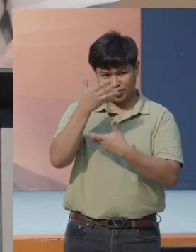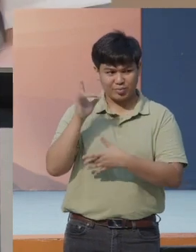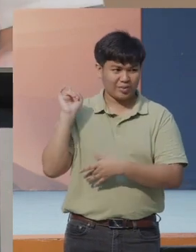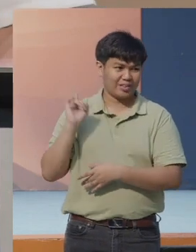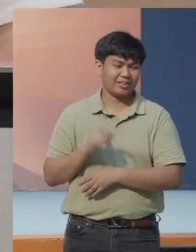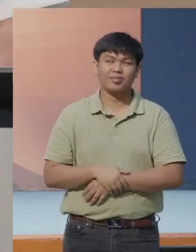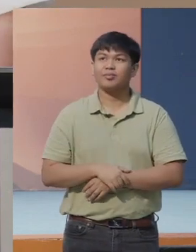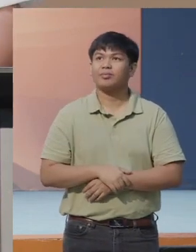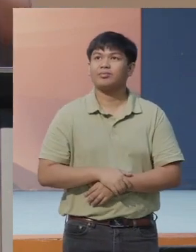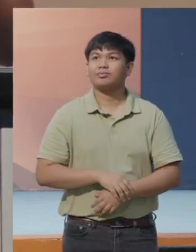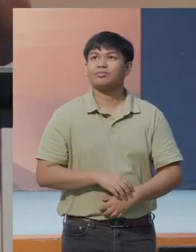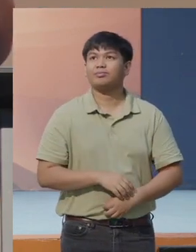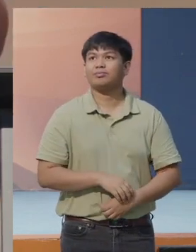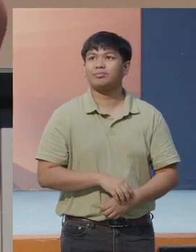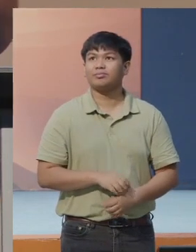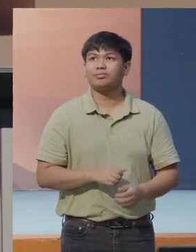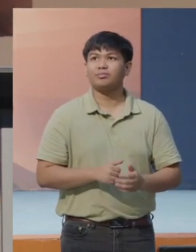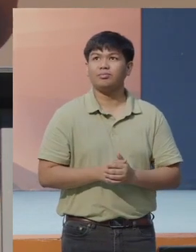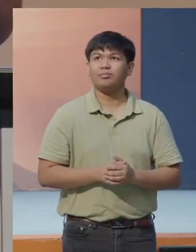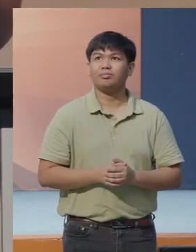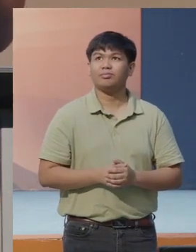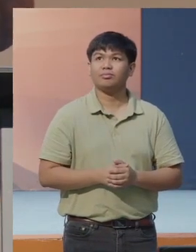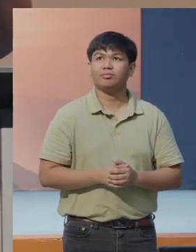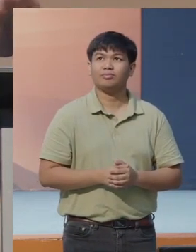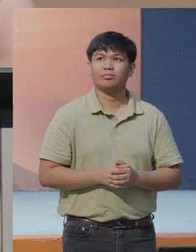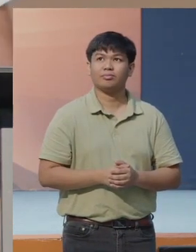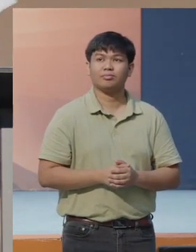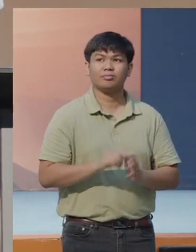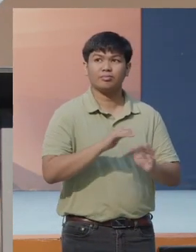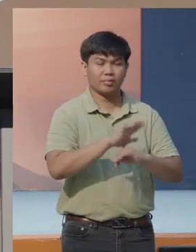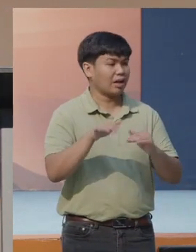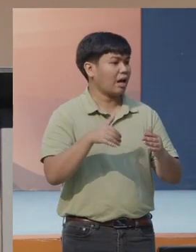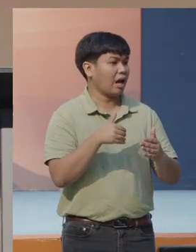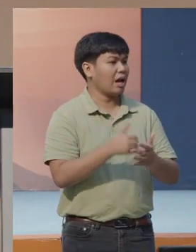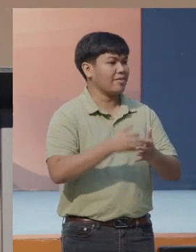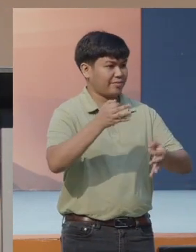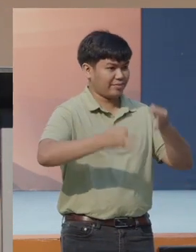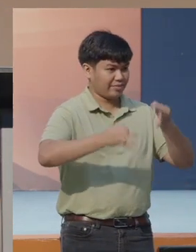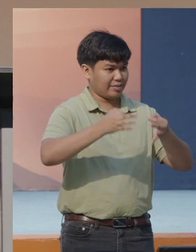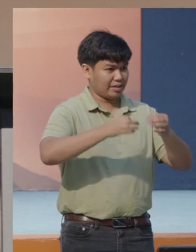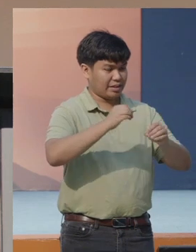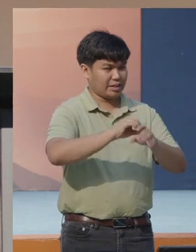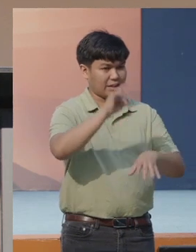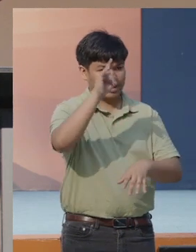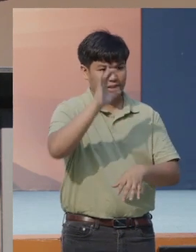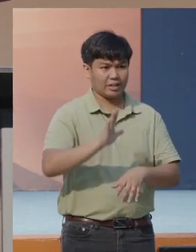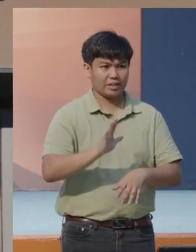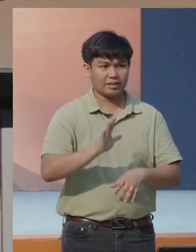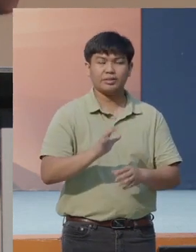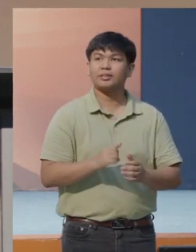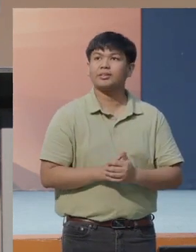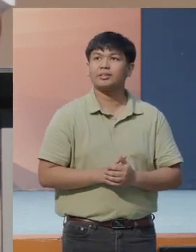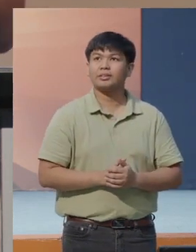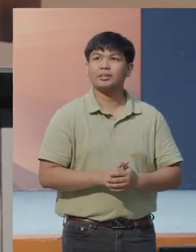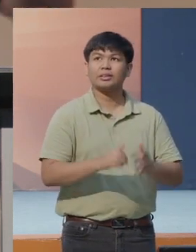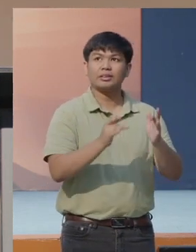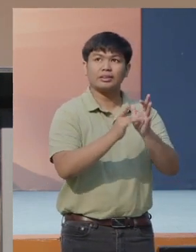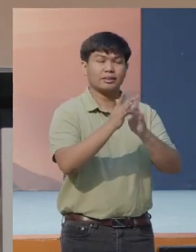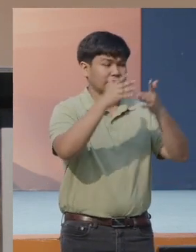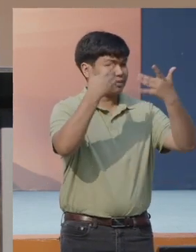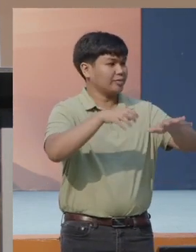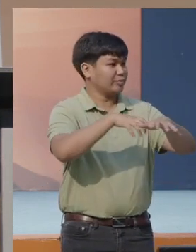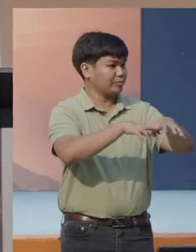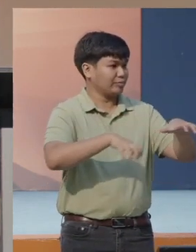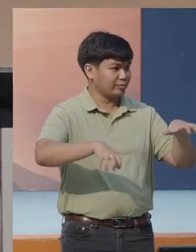Pangalawa, may hustisya ang lahat kay Jesucristo. Kasi, tinubos ni Jesus sa krus